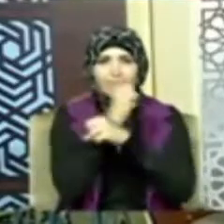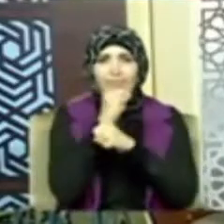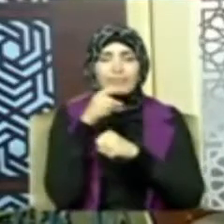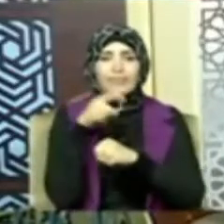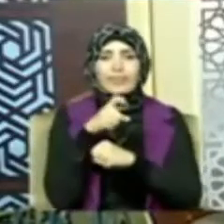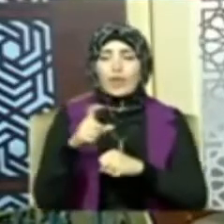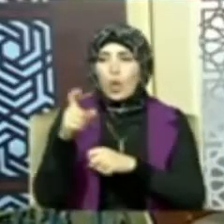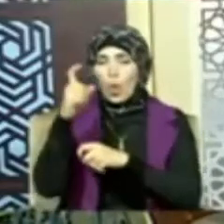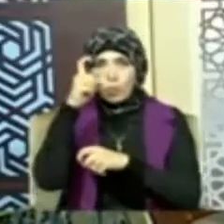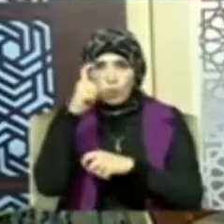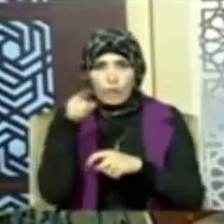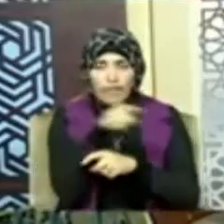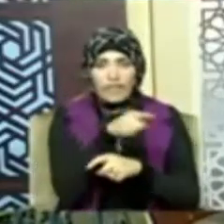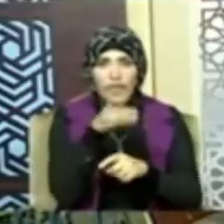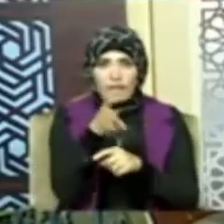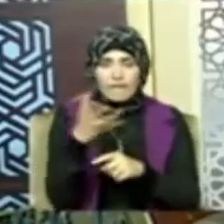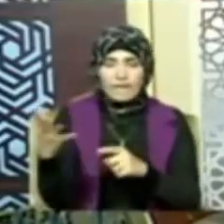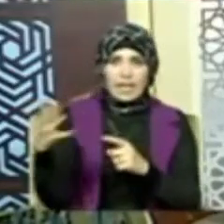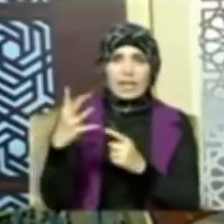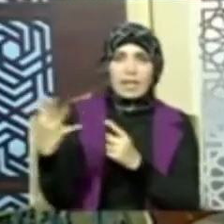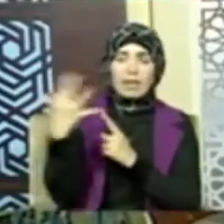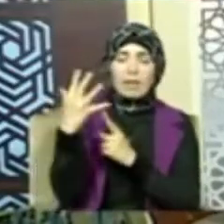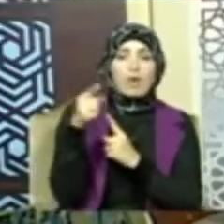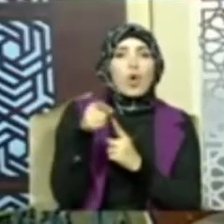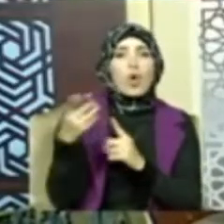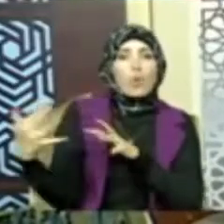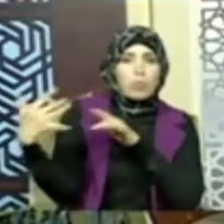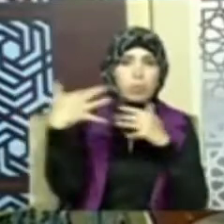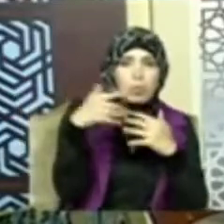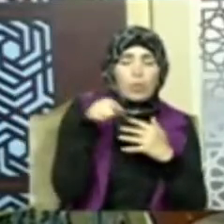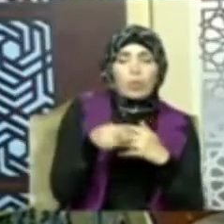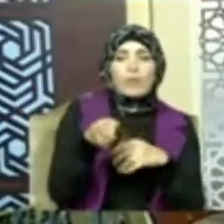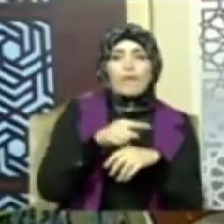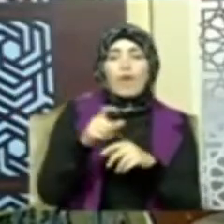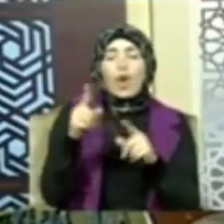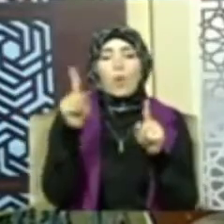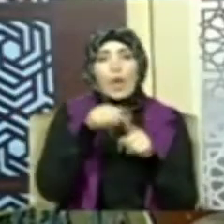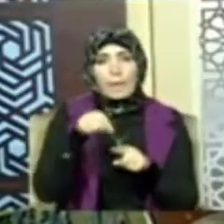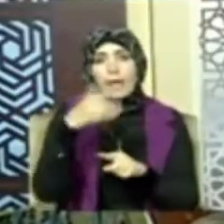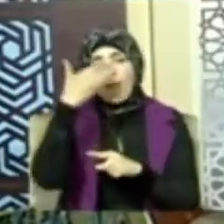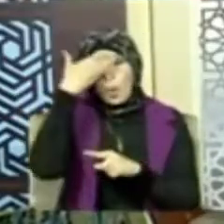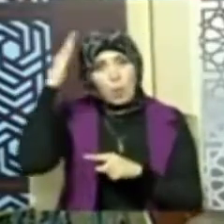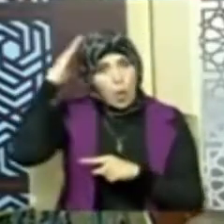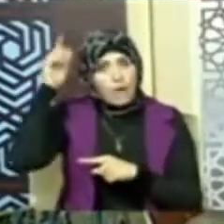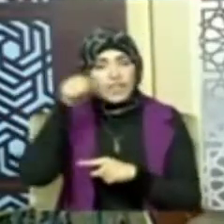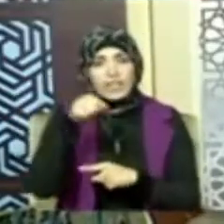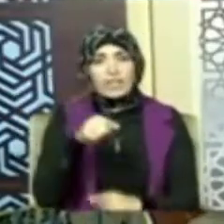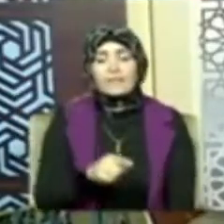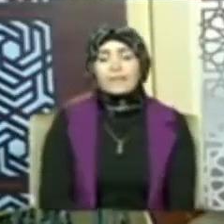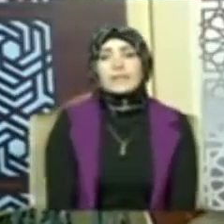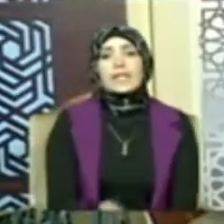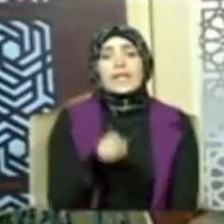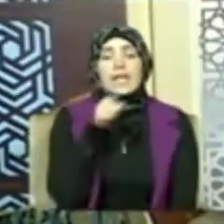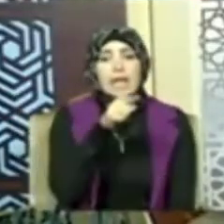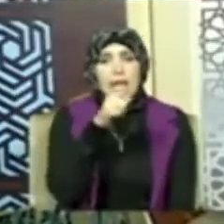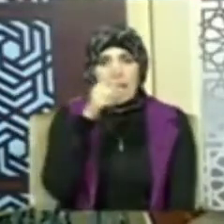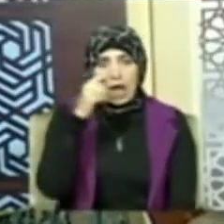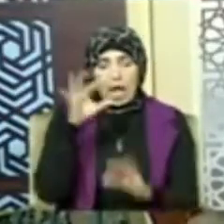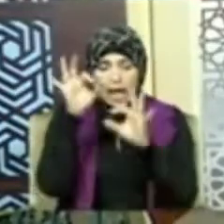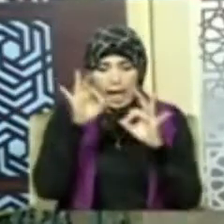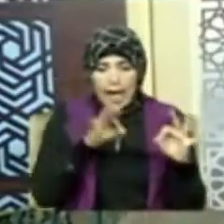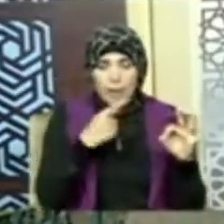المنافقين والمثبطين الذين يقول الله فيهم: لو خرجوا فيكم ما زادوكم